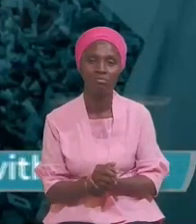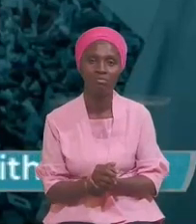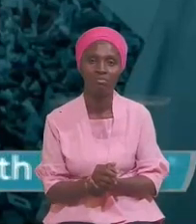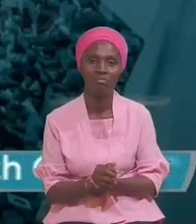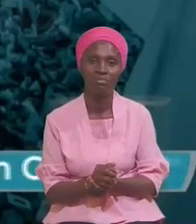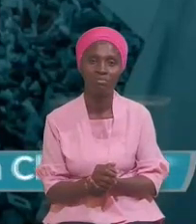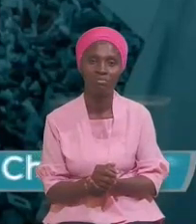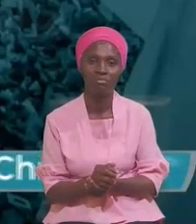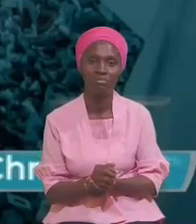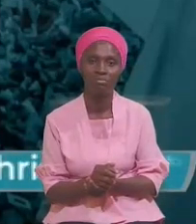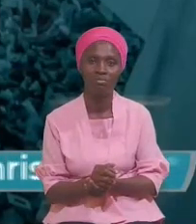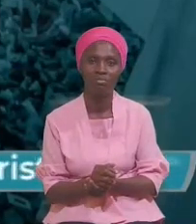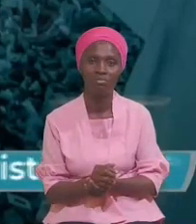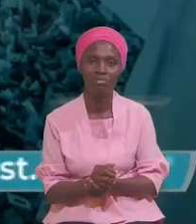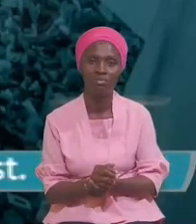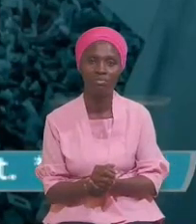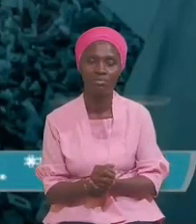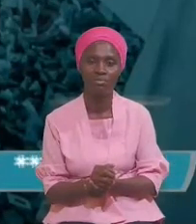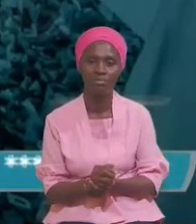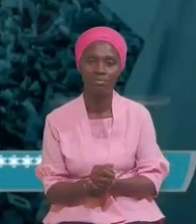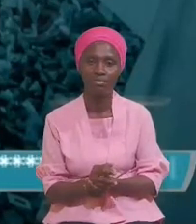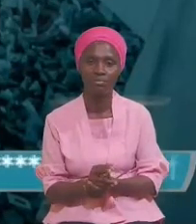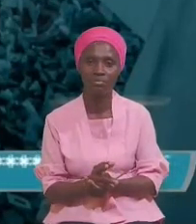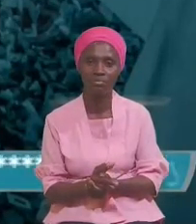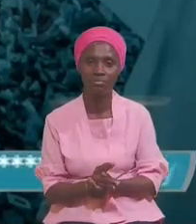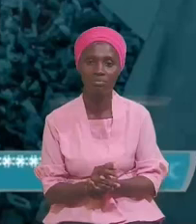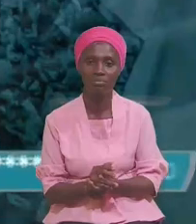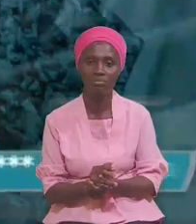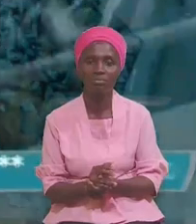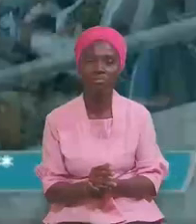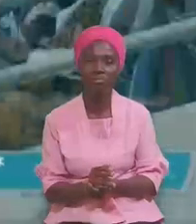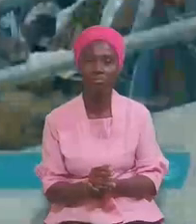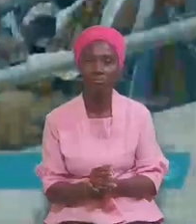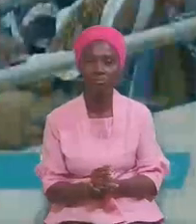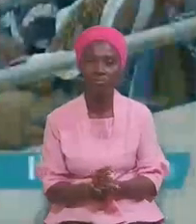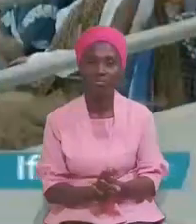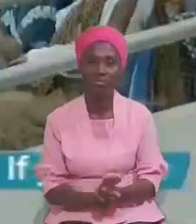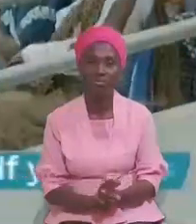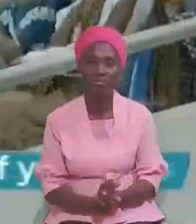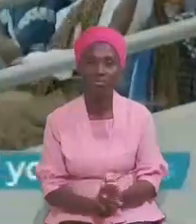Or some light I can see there. Thank you very much, my brother. I can see there.